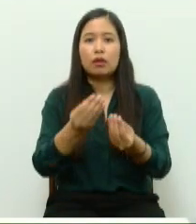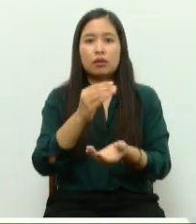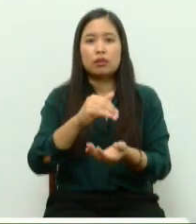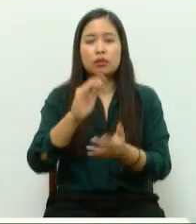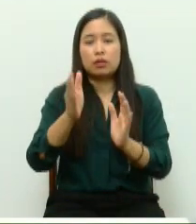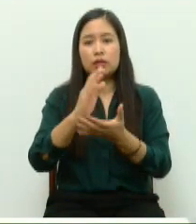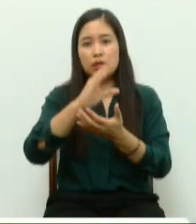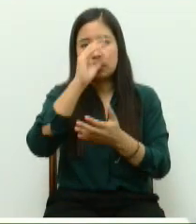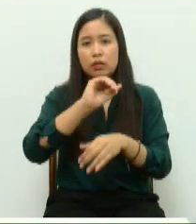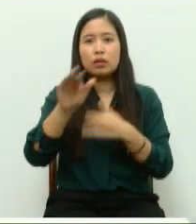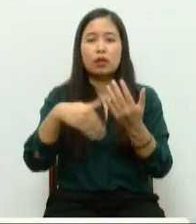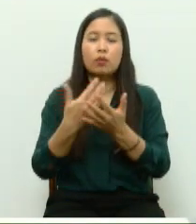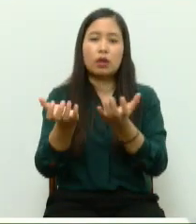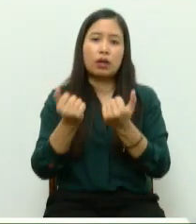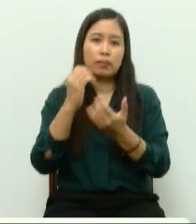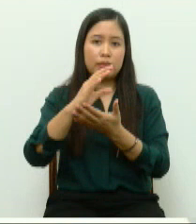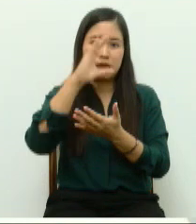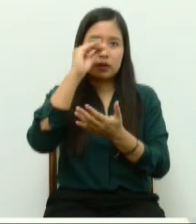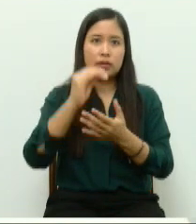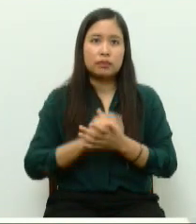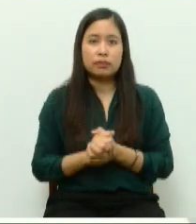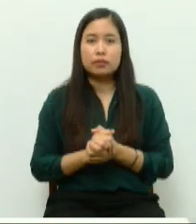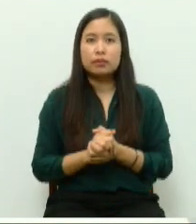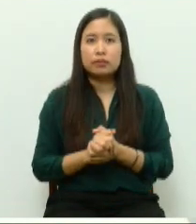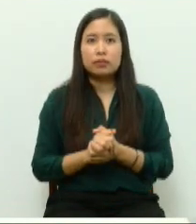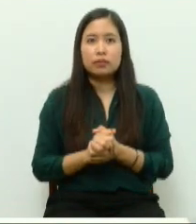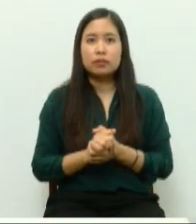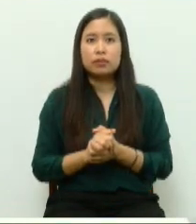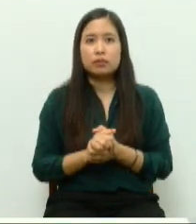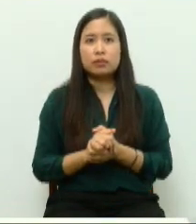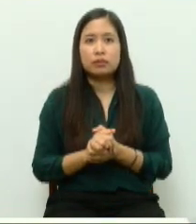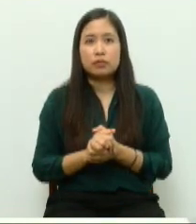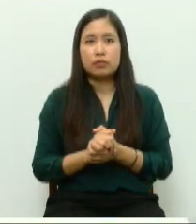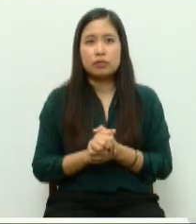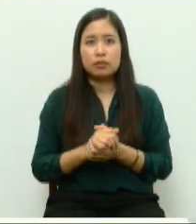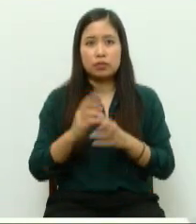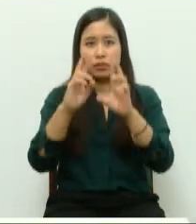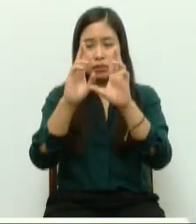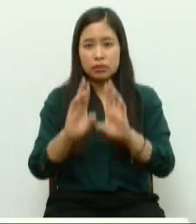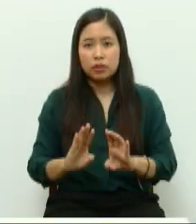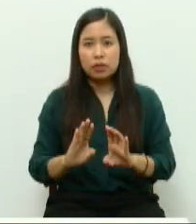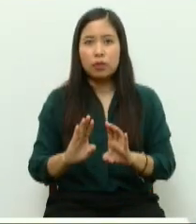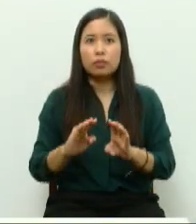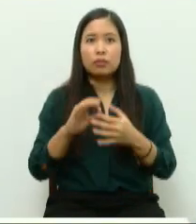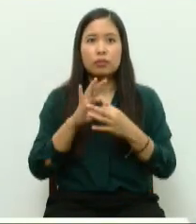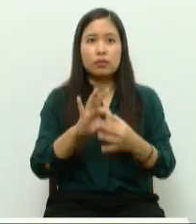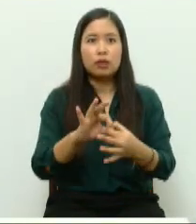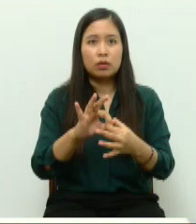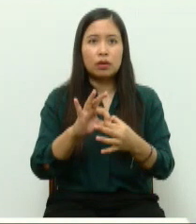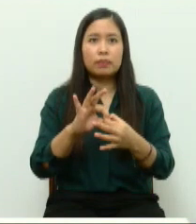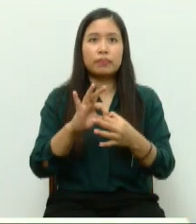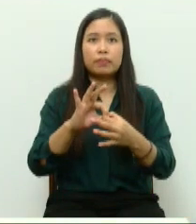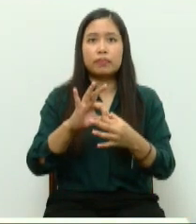ครับในการรับนักเรียนในปีนี้และยืนยันอีกครั้งหนึ่งว่าเราไม่มีระบบที่จะต้องให้มีการจ่